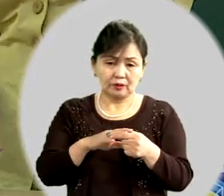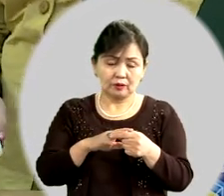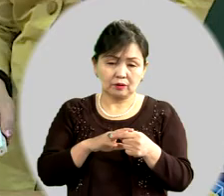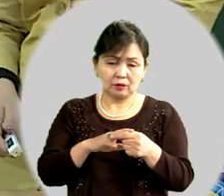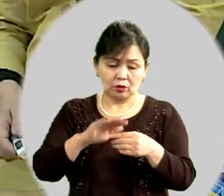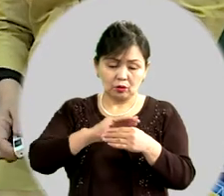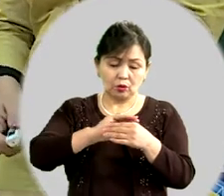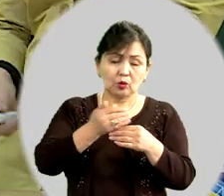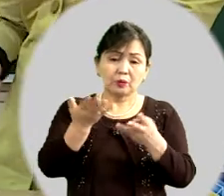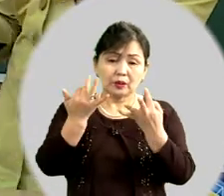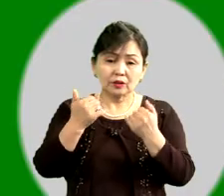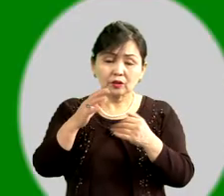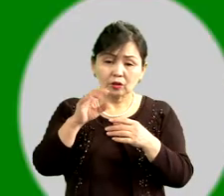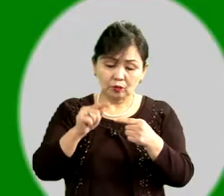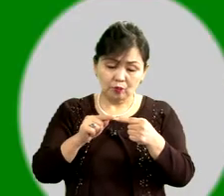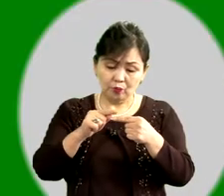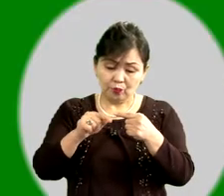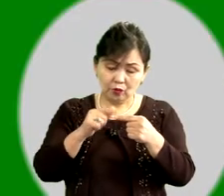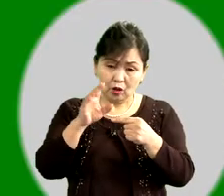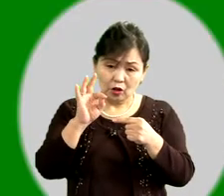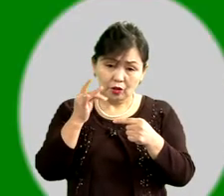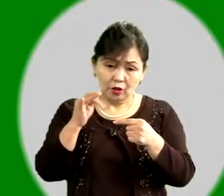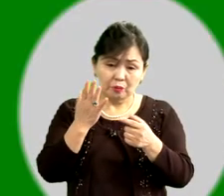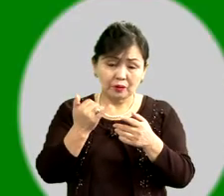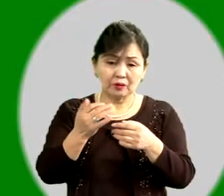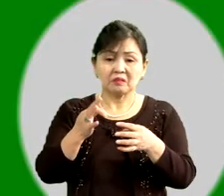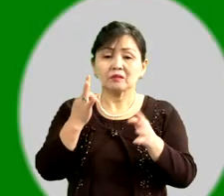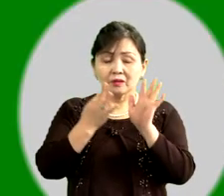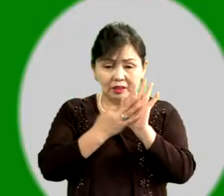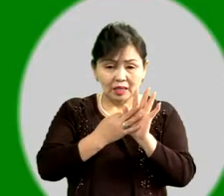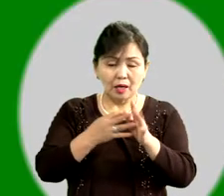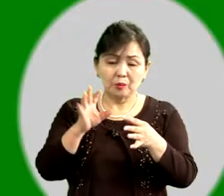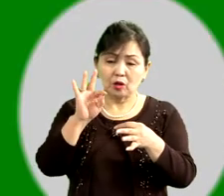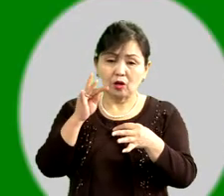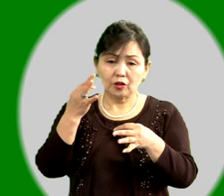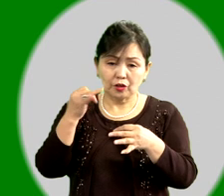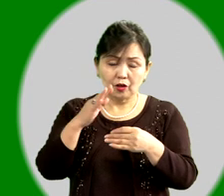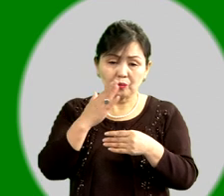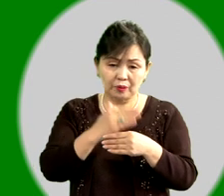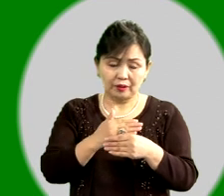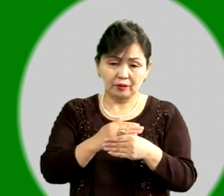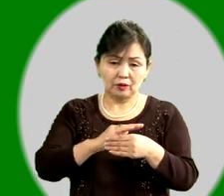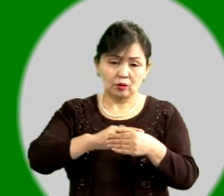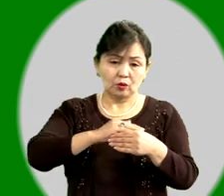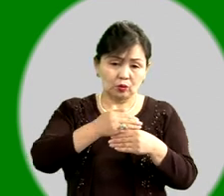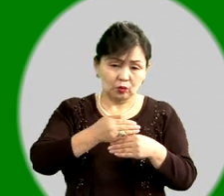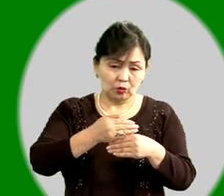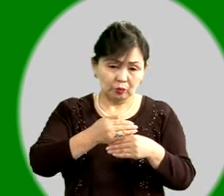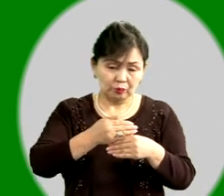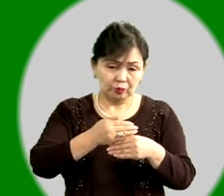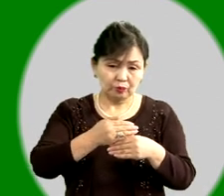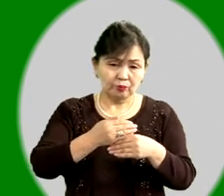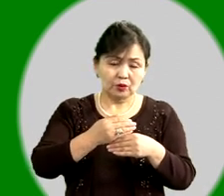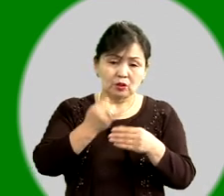куб хэдэн ороотой байна? 8 ороотой байна. За, ингэхээр кубийн хувьд 6